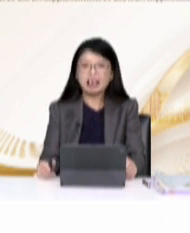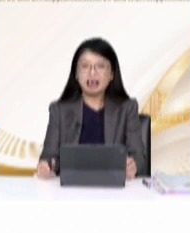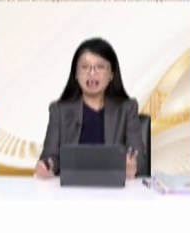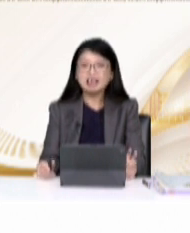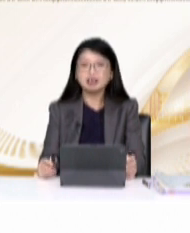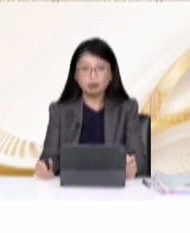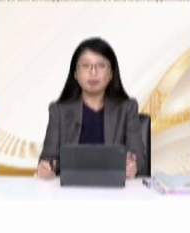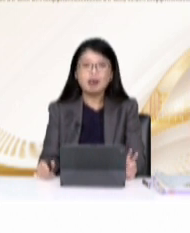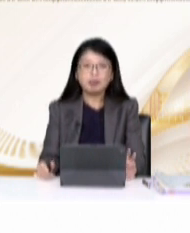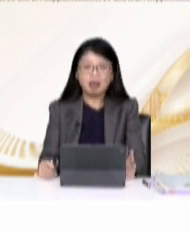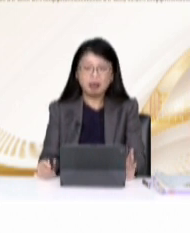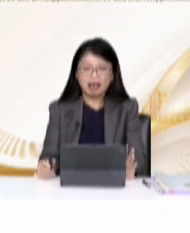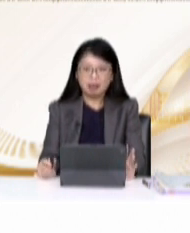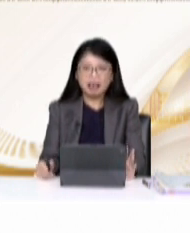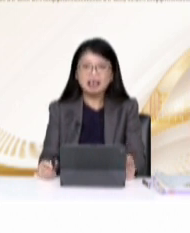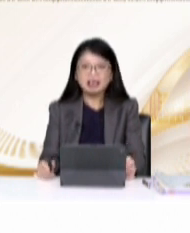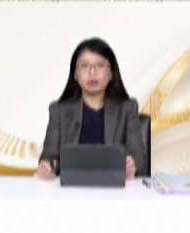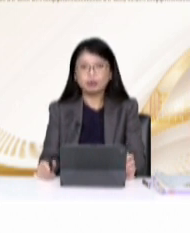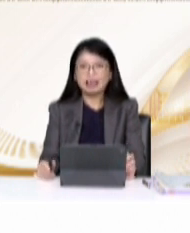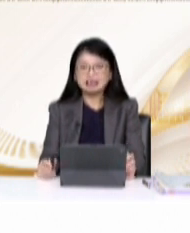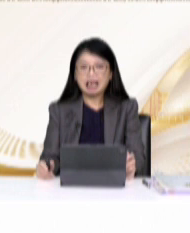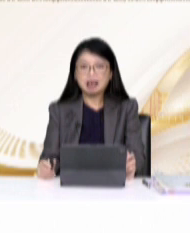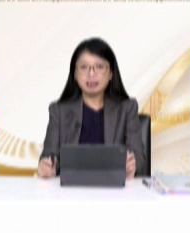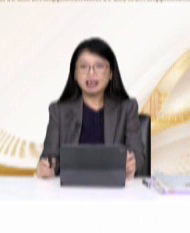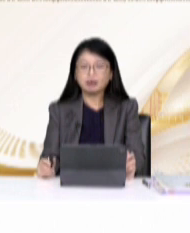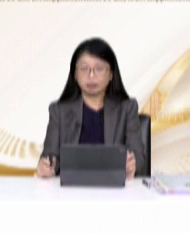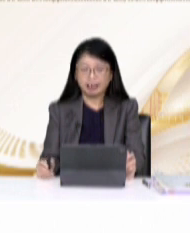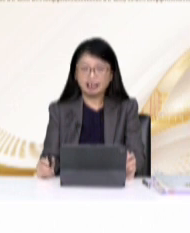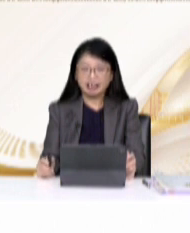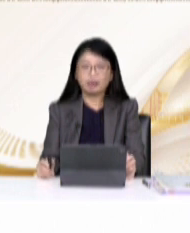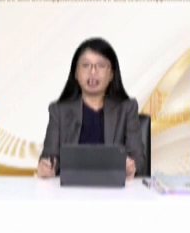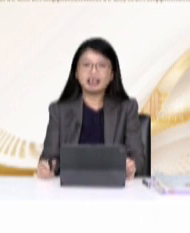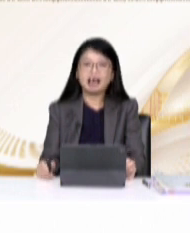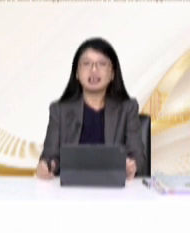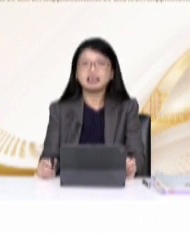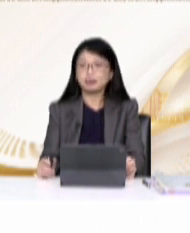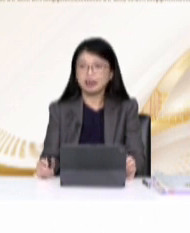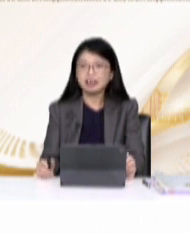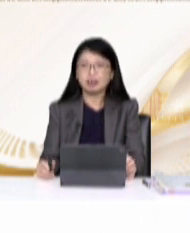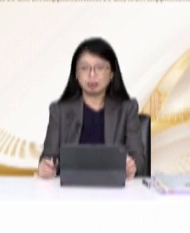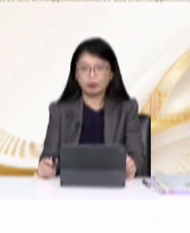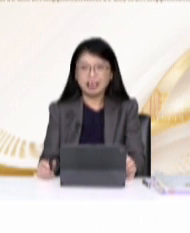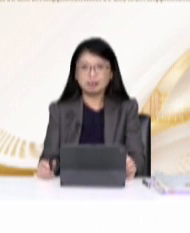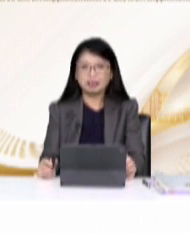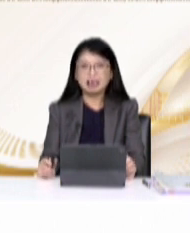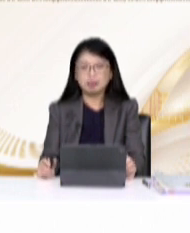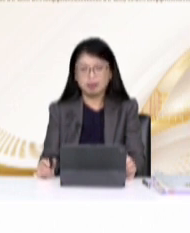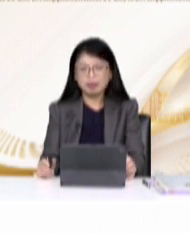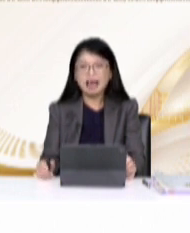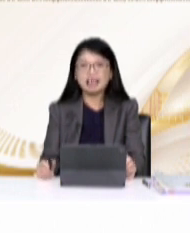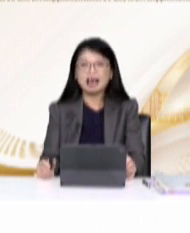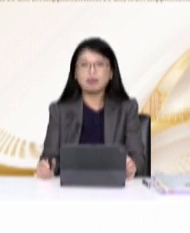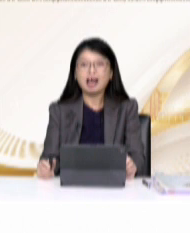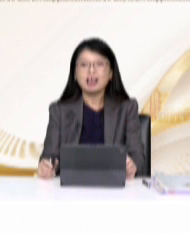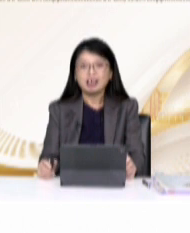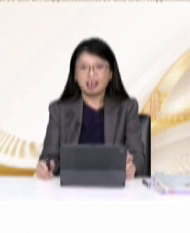การได้สรุปอำนาจหน้าที่ของตัวข้าราชการและพนักงานของหน่วยงานของรัฐนะคะในส่วนที่เกี่ยวกับกระบวนการดำเนินการปรับเป็นวินั